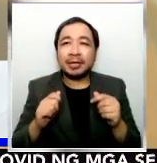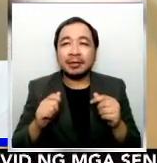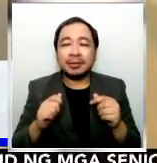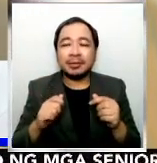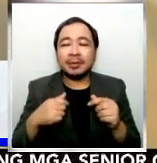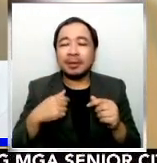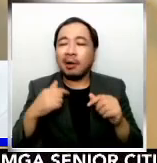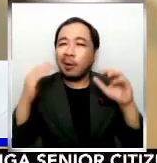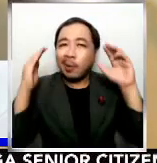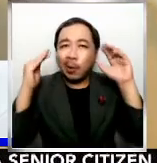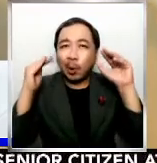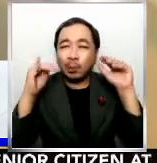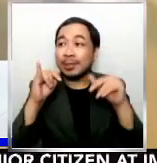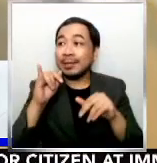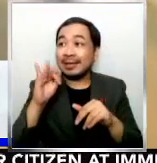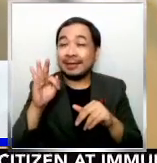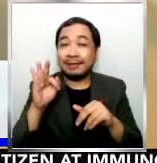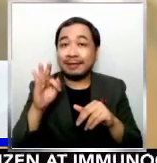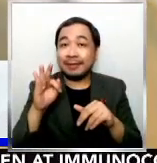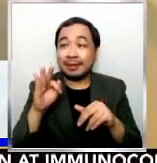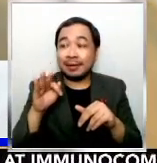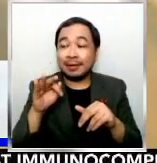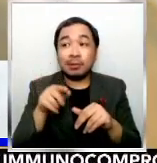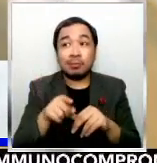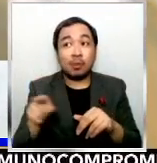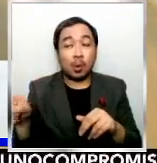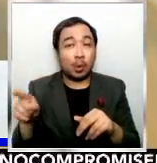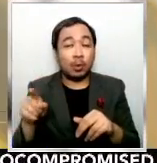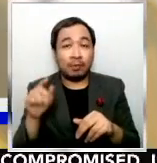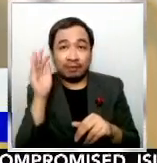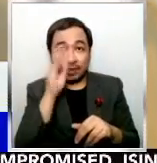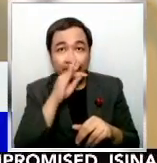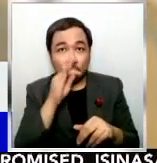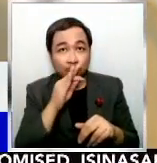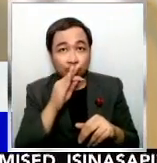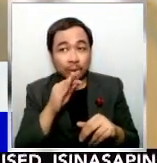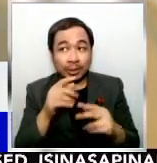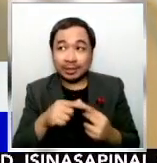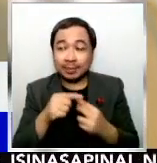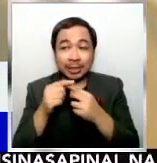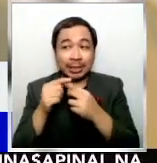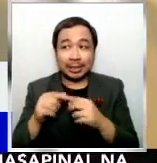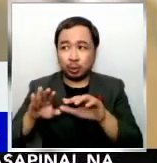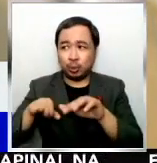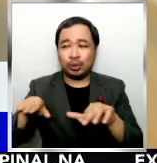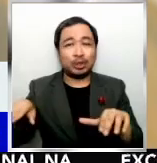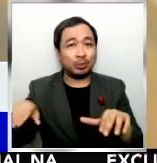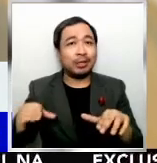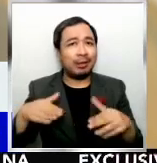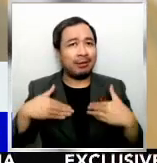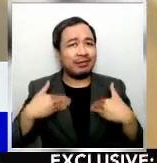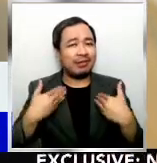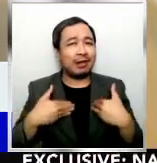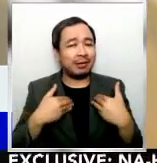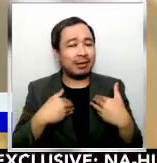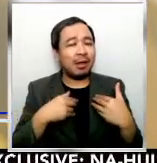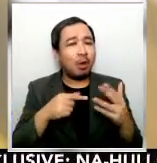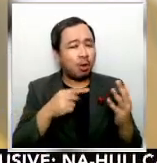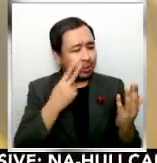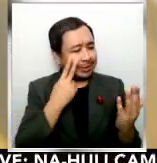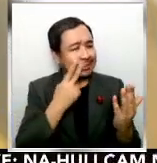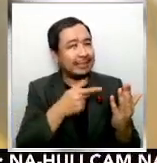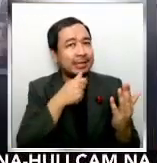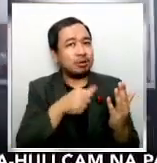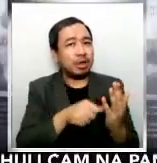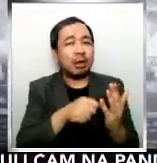pag nakikita nito ng ating mga kababayan, especially yung mga kabataan, ma-realize nila yung importance ng